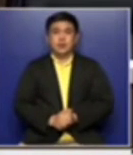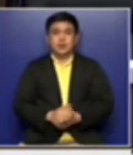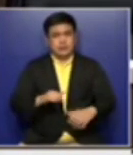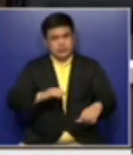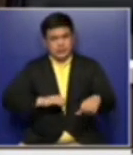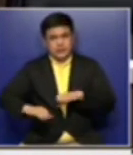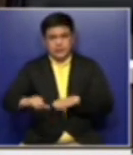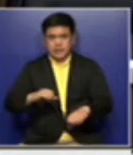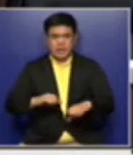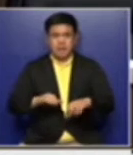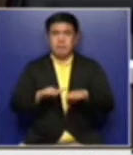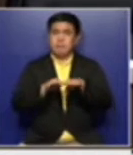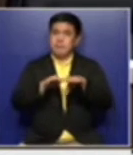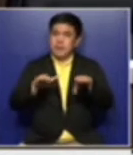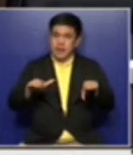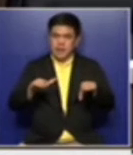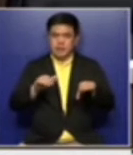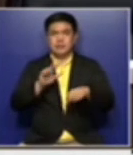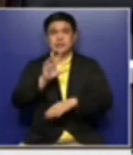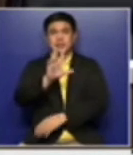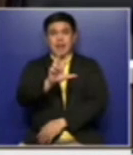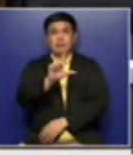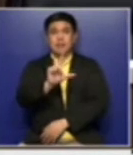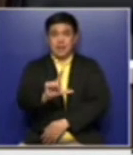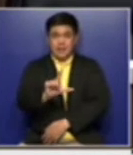ให้ต่ำกว่า